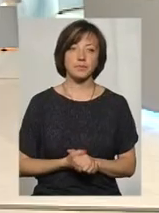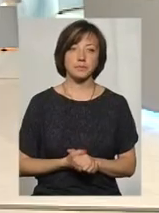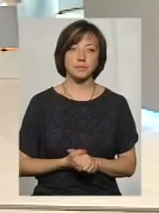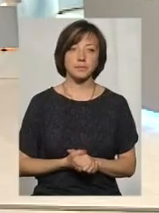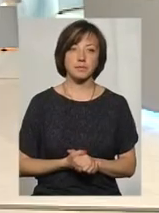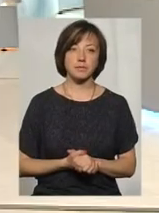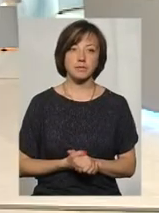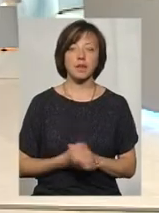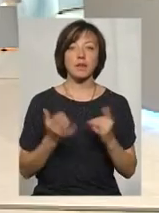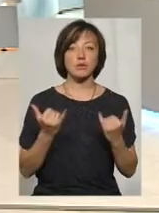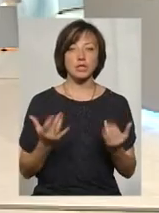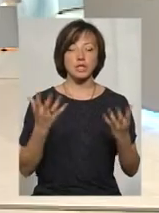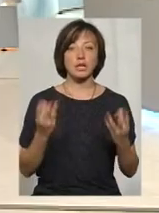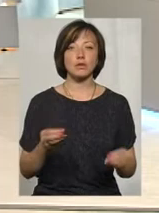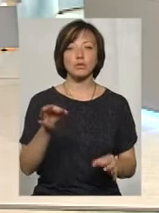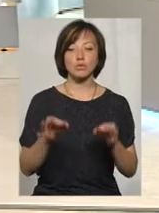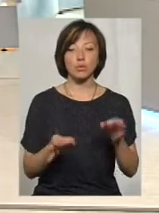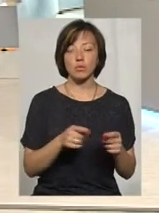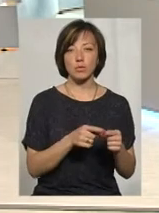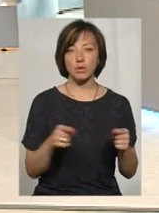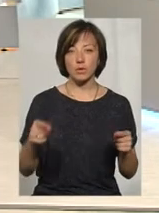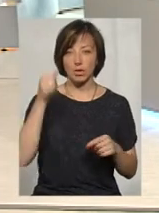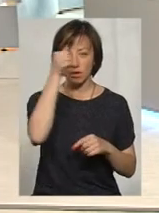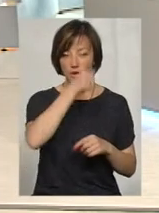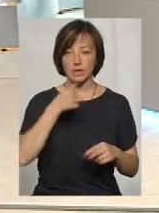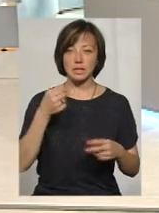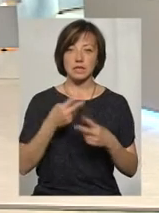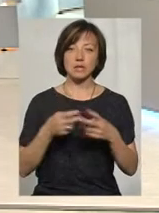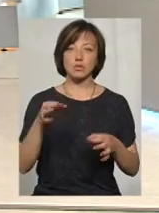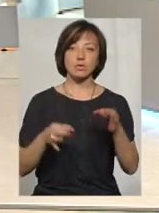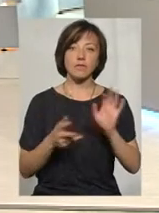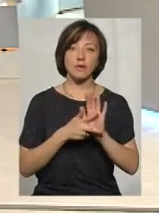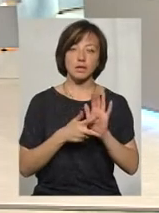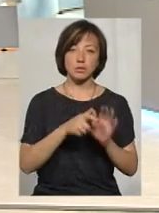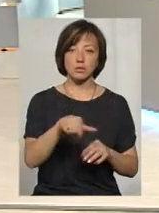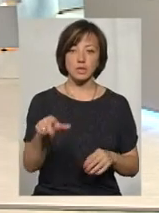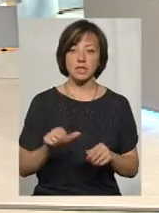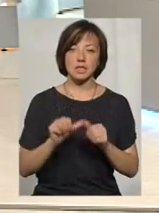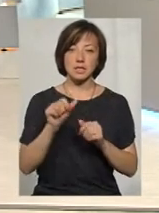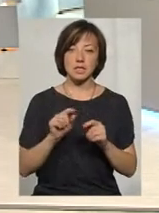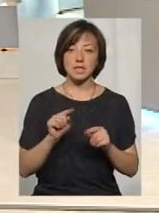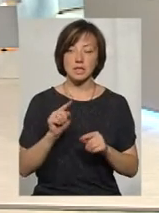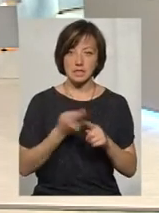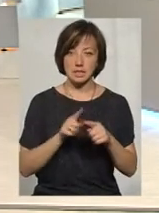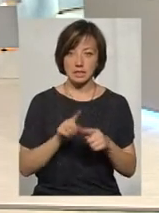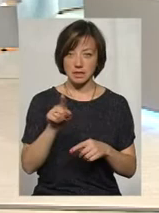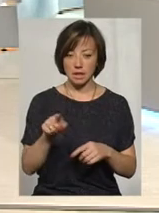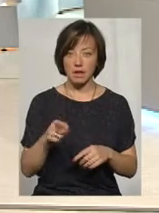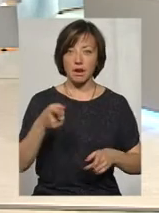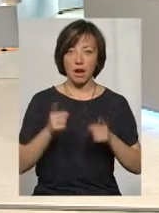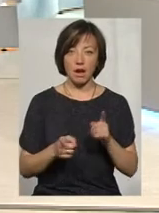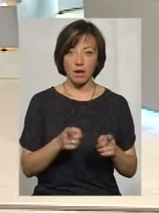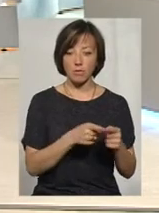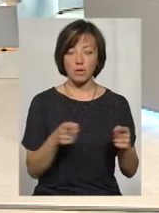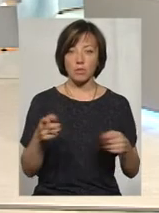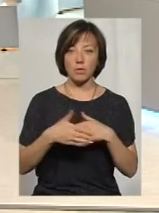От. На сьогоднішній день судом упродовж поточного року засуджено вже 8 корупціонерів. З них один до реальної міри покарання у вигляді